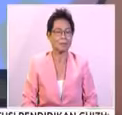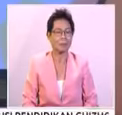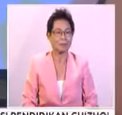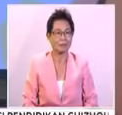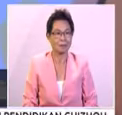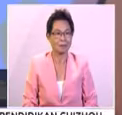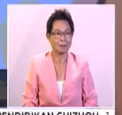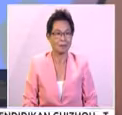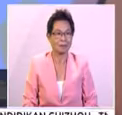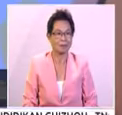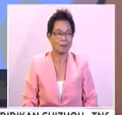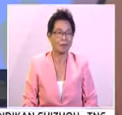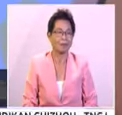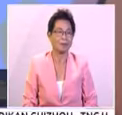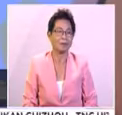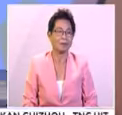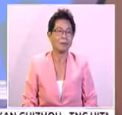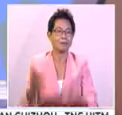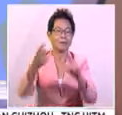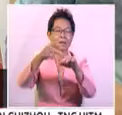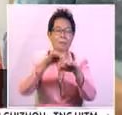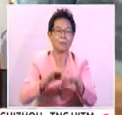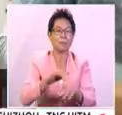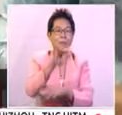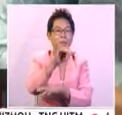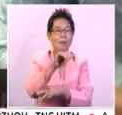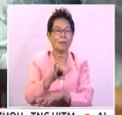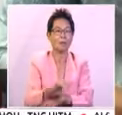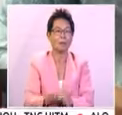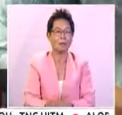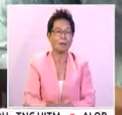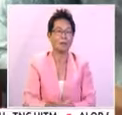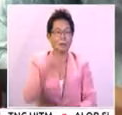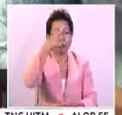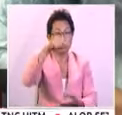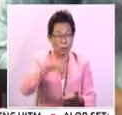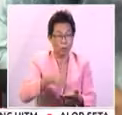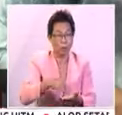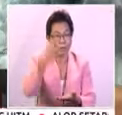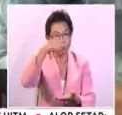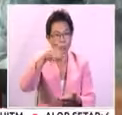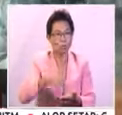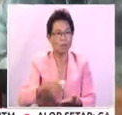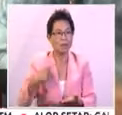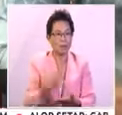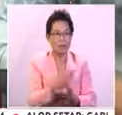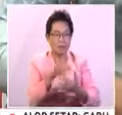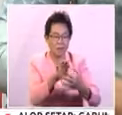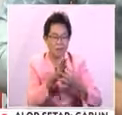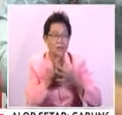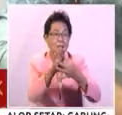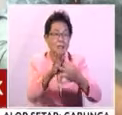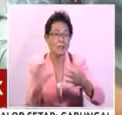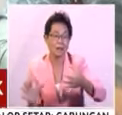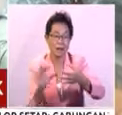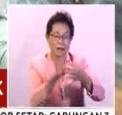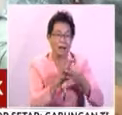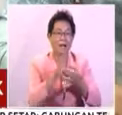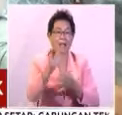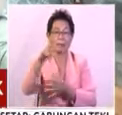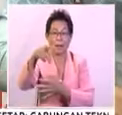Setinggi-tinggi penghargaan kepada yang amat berhormat Menteri. Contohnya untuk yang ini, kita bekerjasama dengan Kementerian